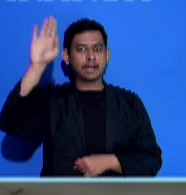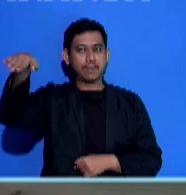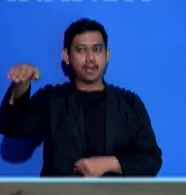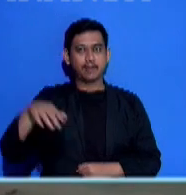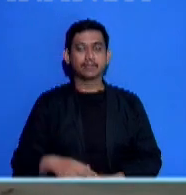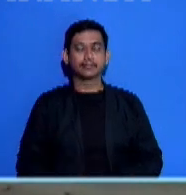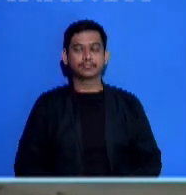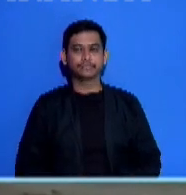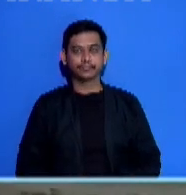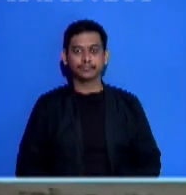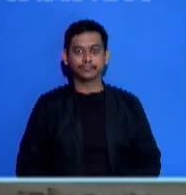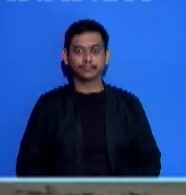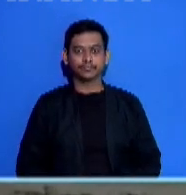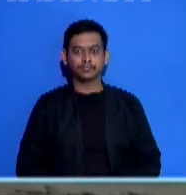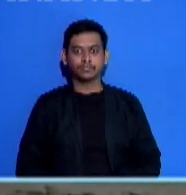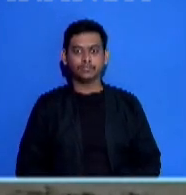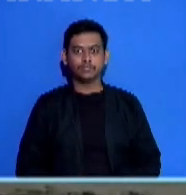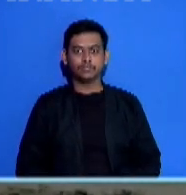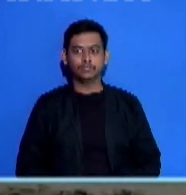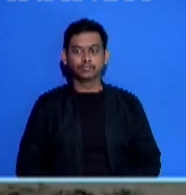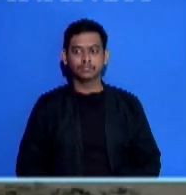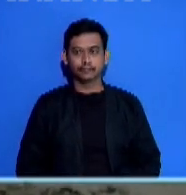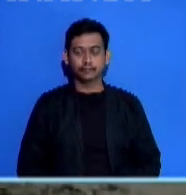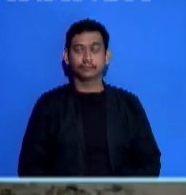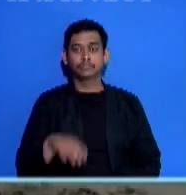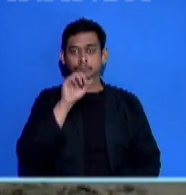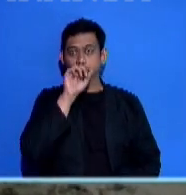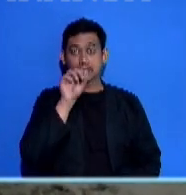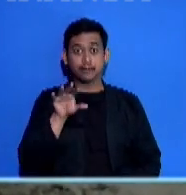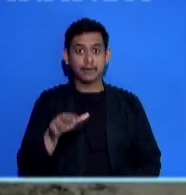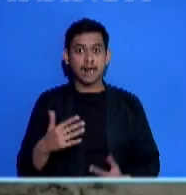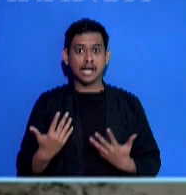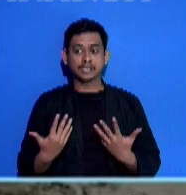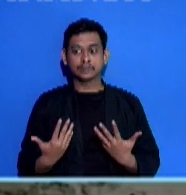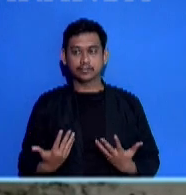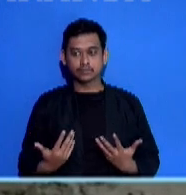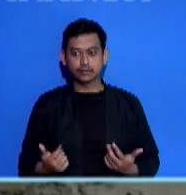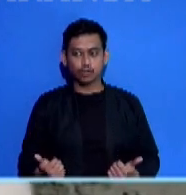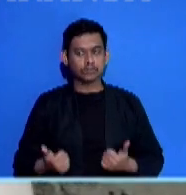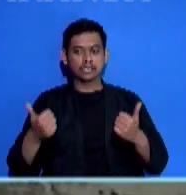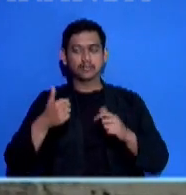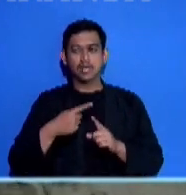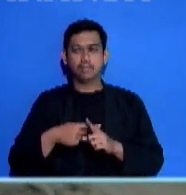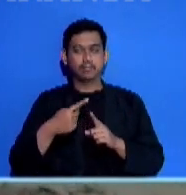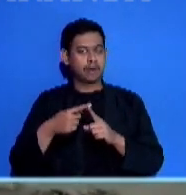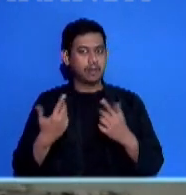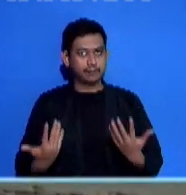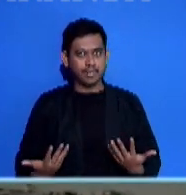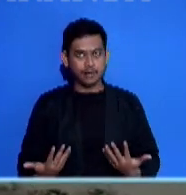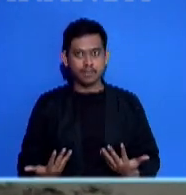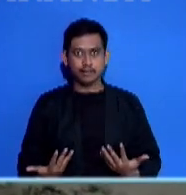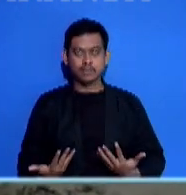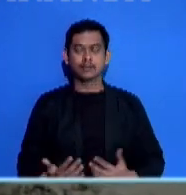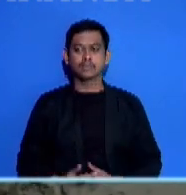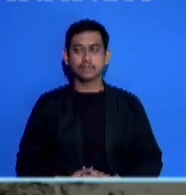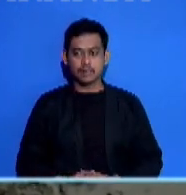depan untuk pesan-pesan e agar semakin berprestasi Pak agar agar untuk e